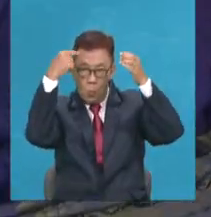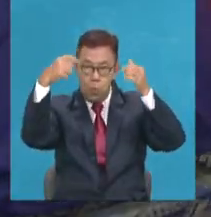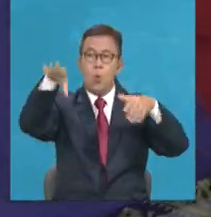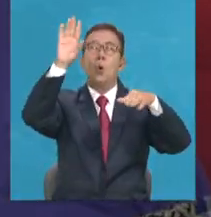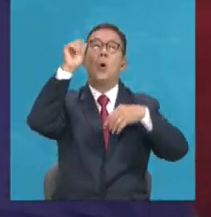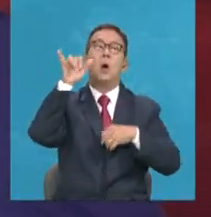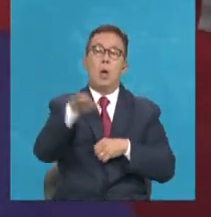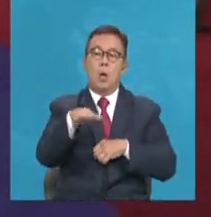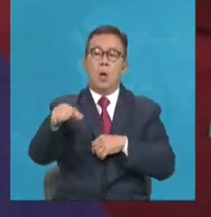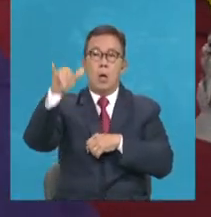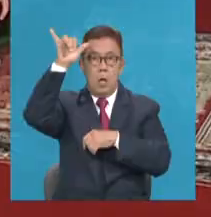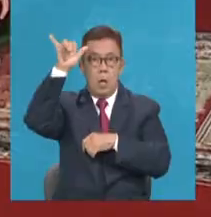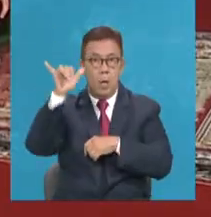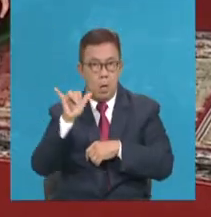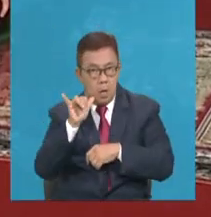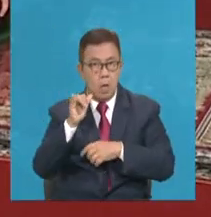anak-anak yatim